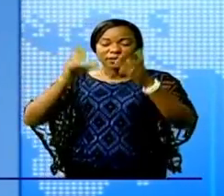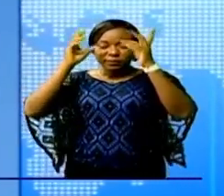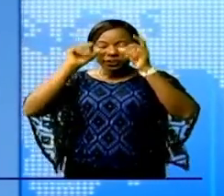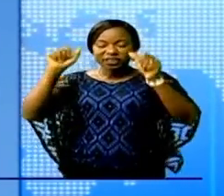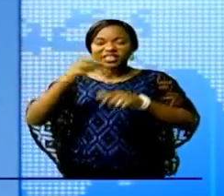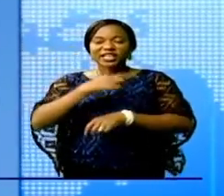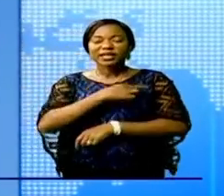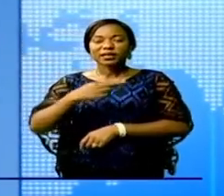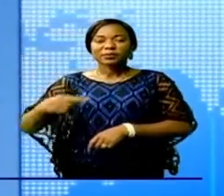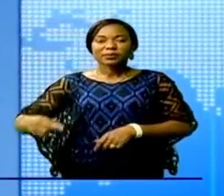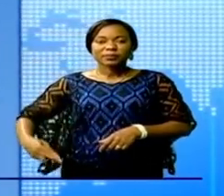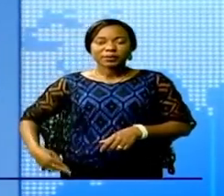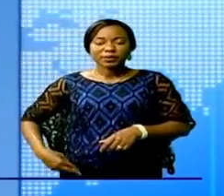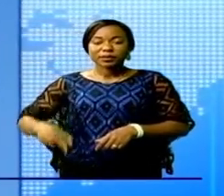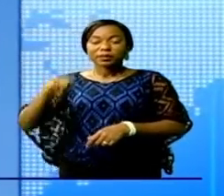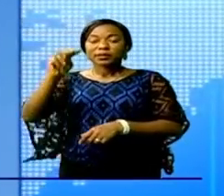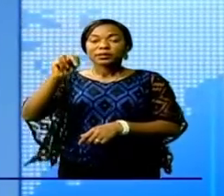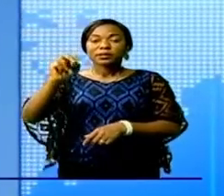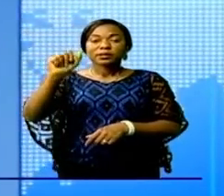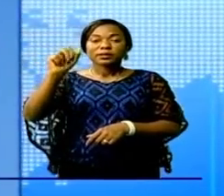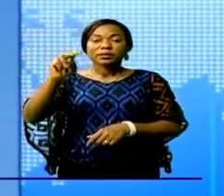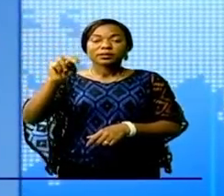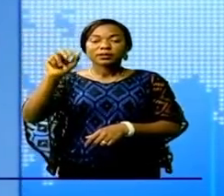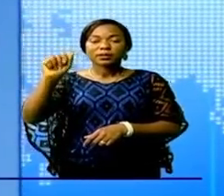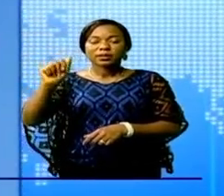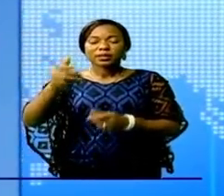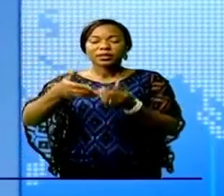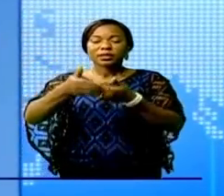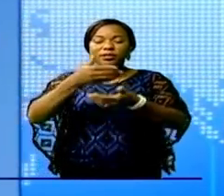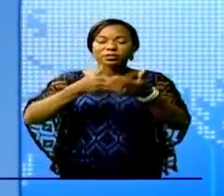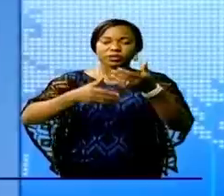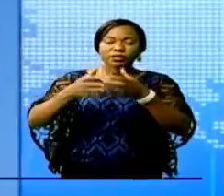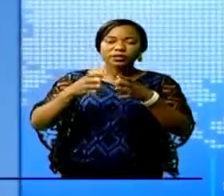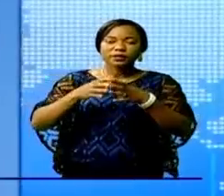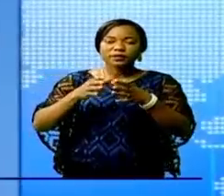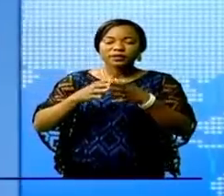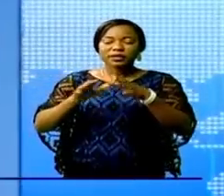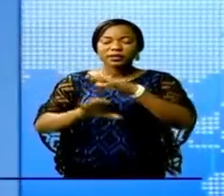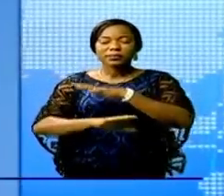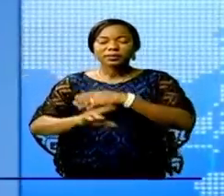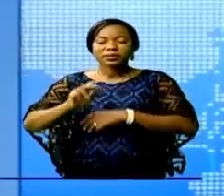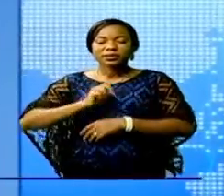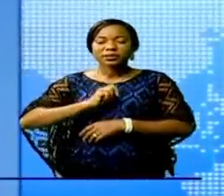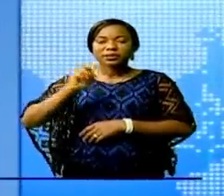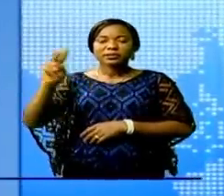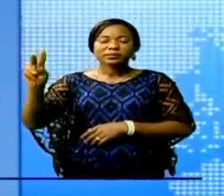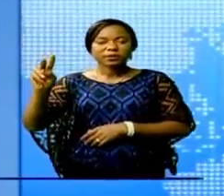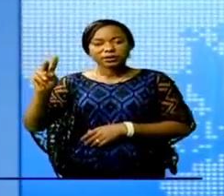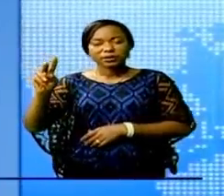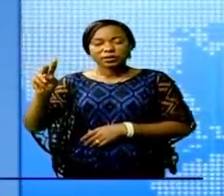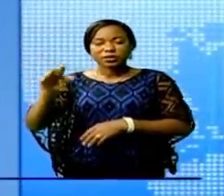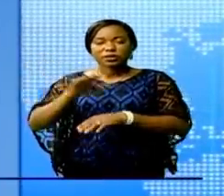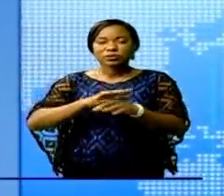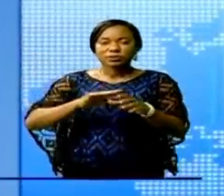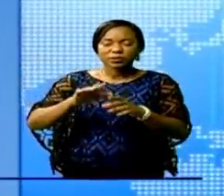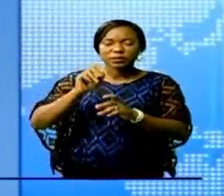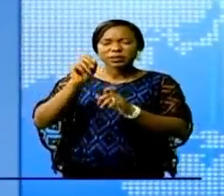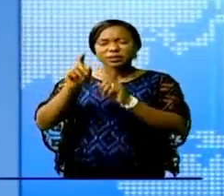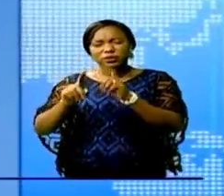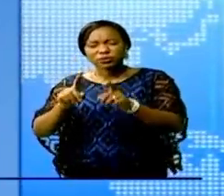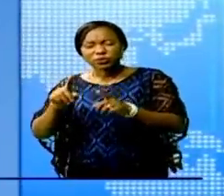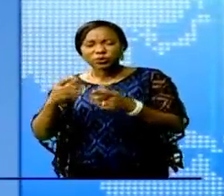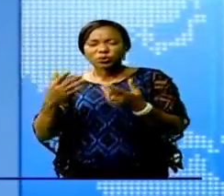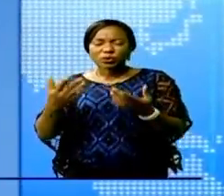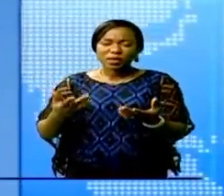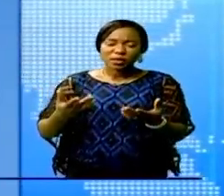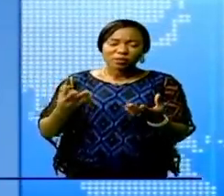la République, Nana Manonina, a échangé avec la base de l'UDPS Kikwit sur les enjeux politiques